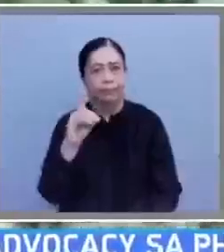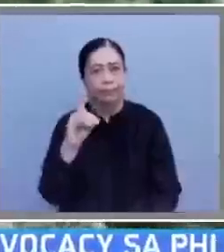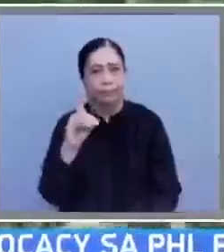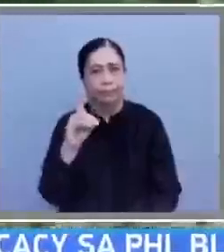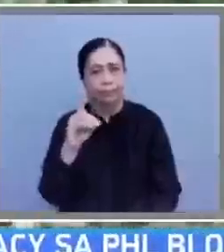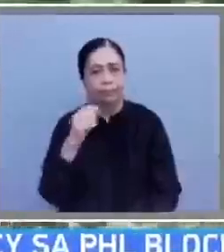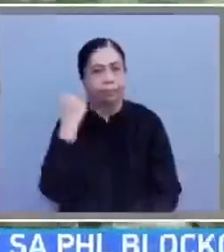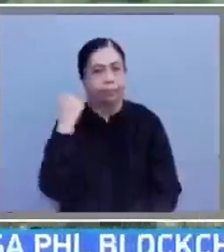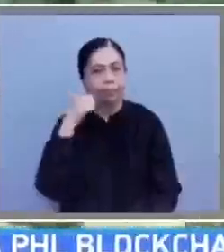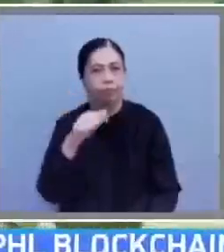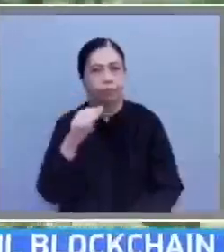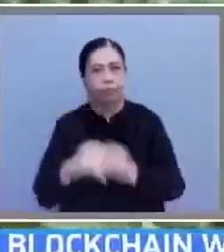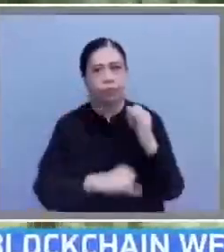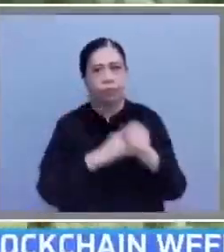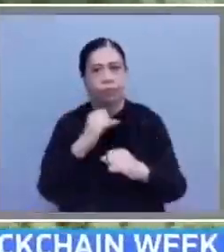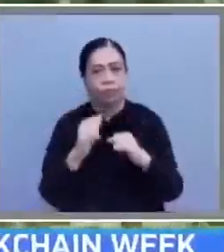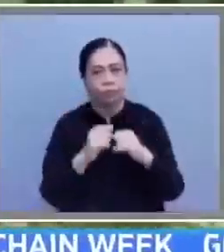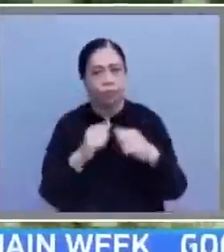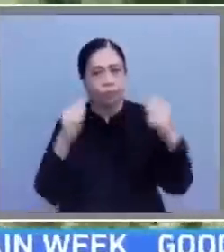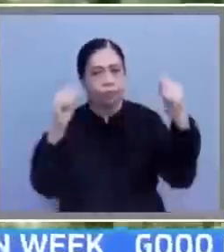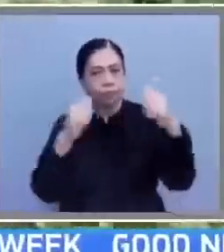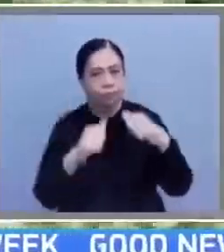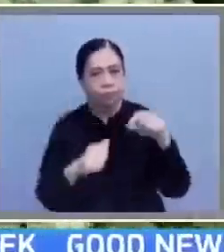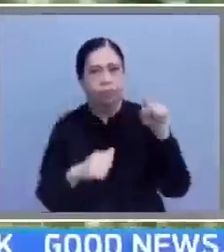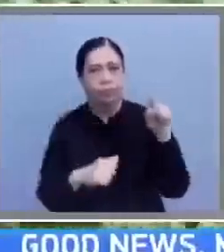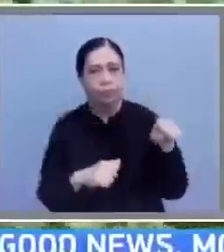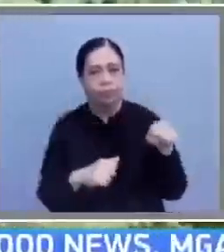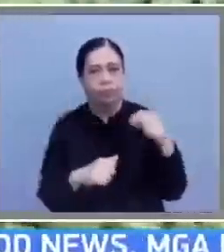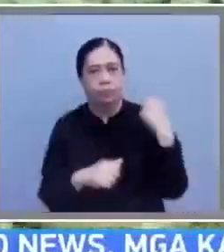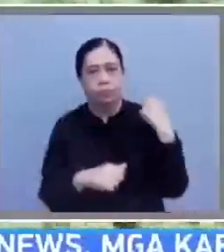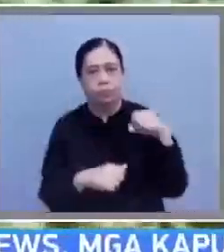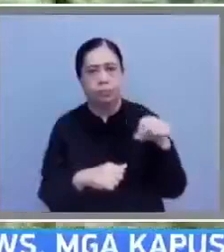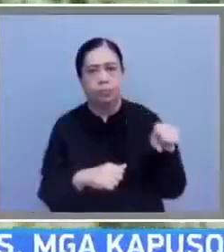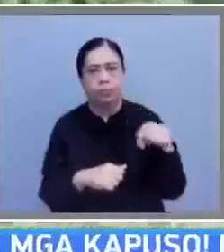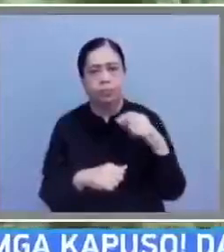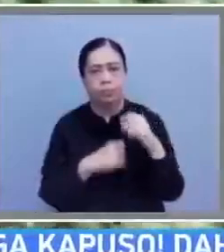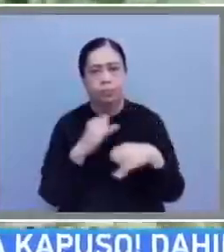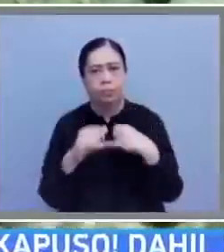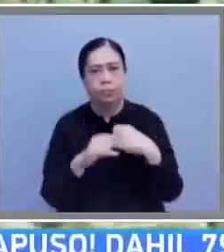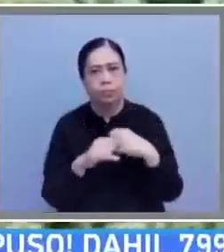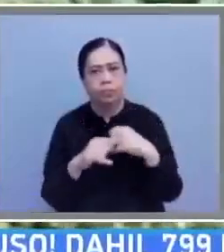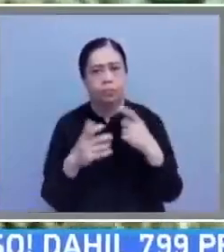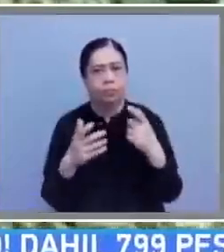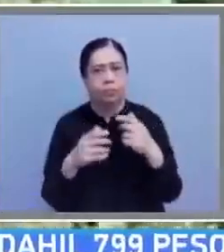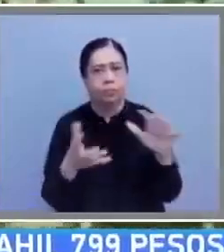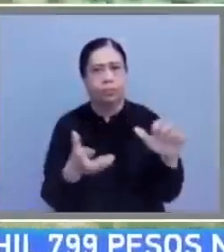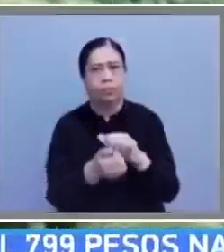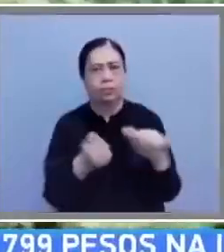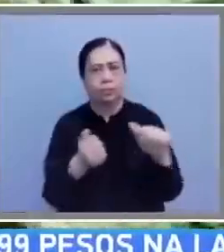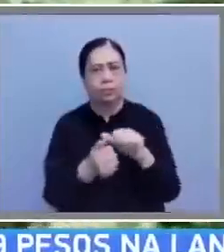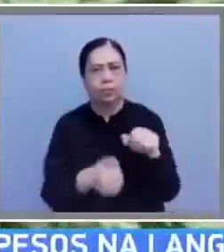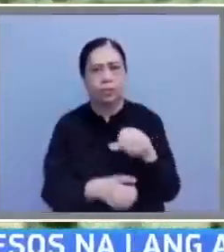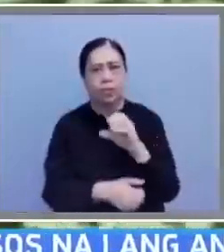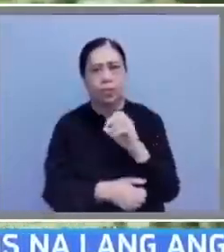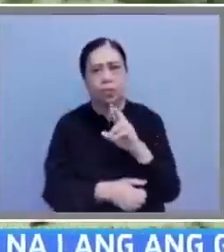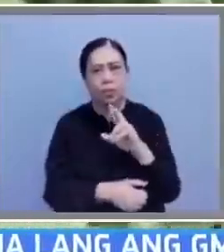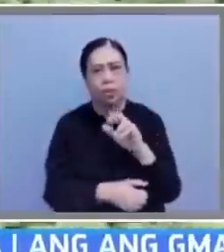sa international treaty. Ang paglabag ho yan sa international treaty, yung pagsira ng bahura sa Rosul